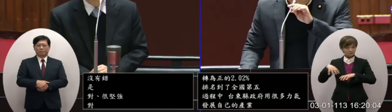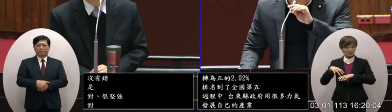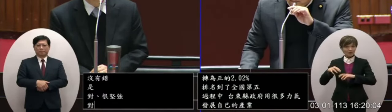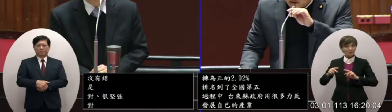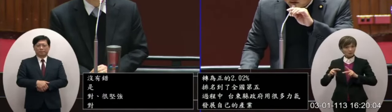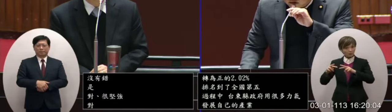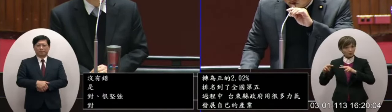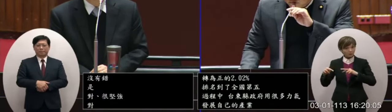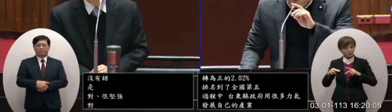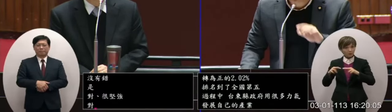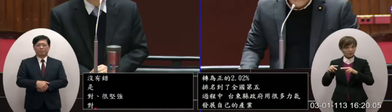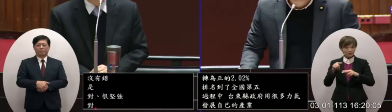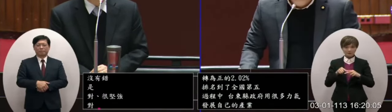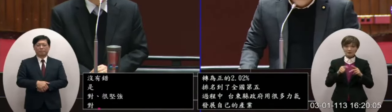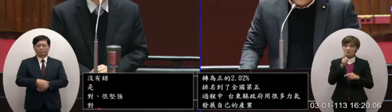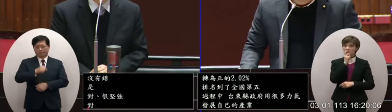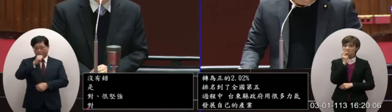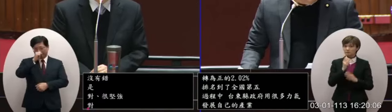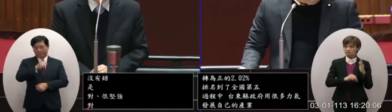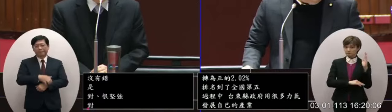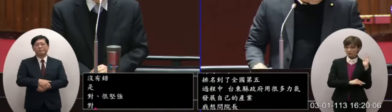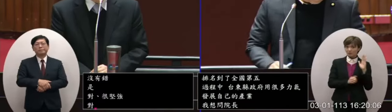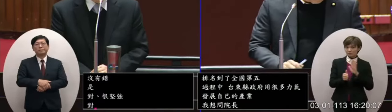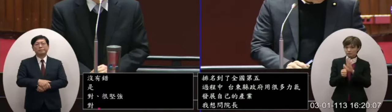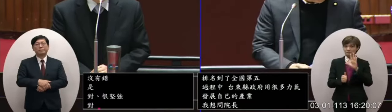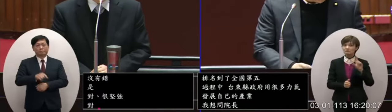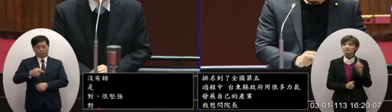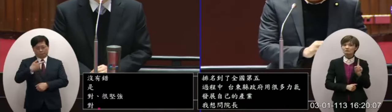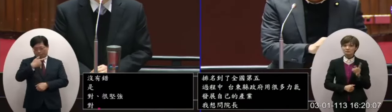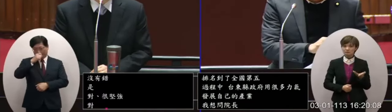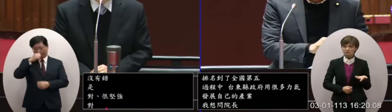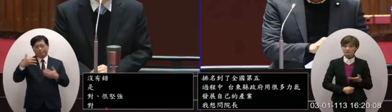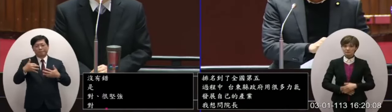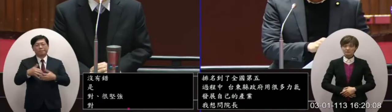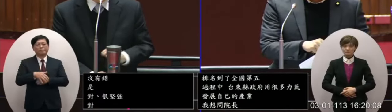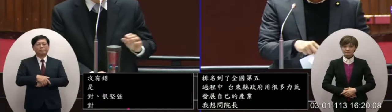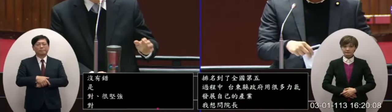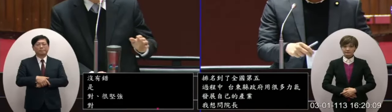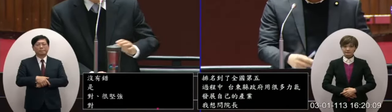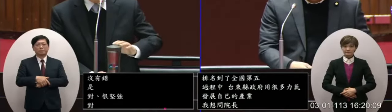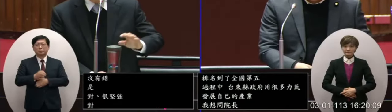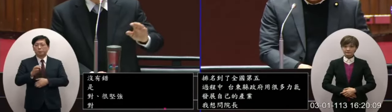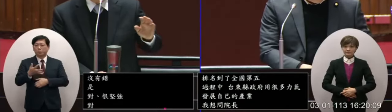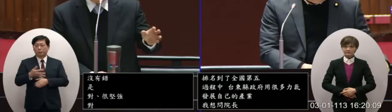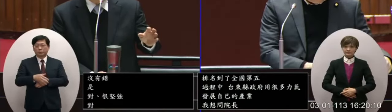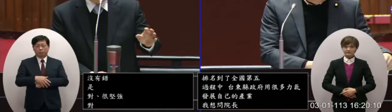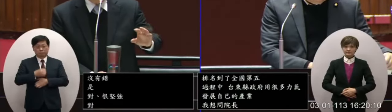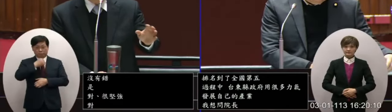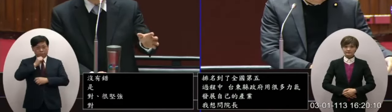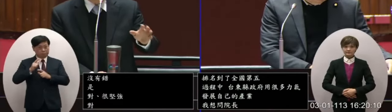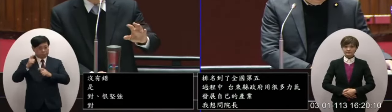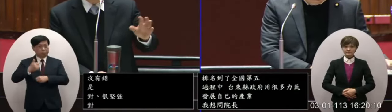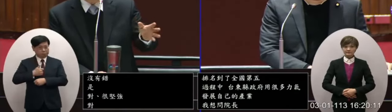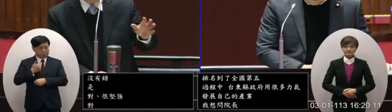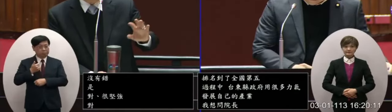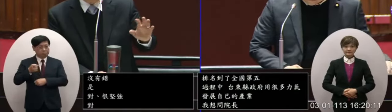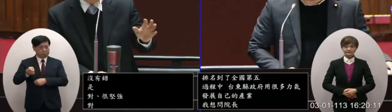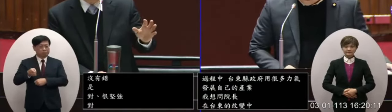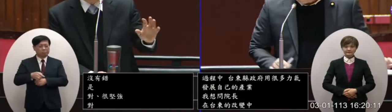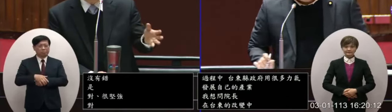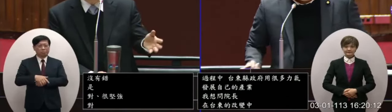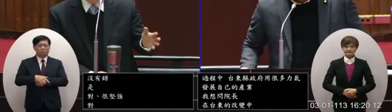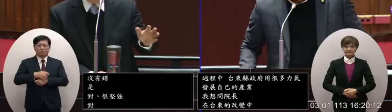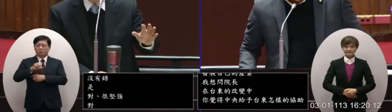予了台东怎么样的协助？ 好啊，这是一个很好的问题哈。那因为台东确实它是